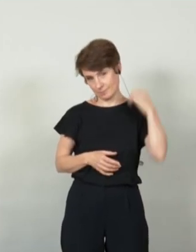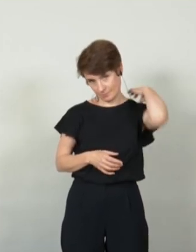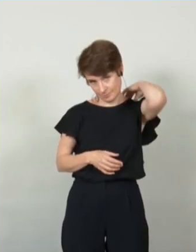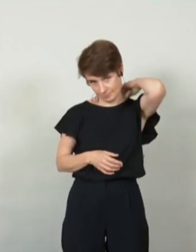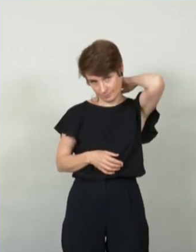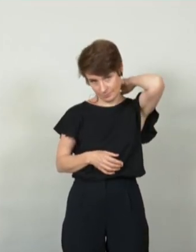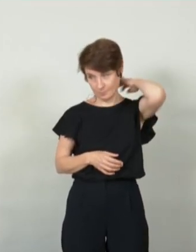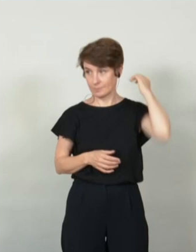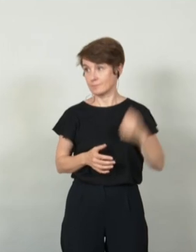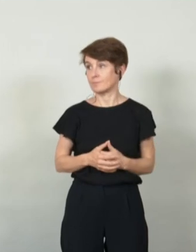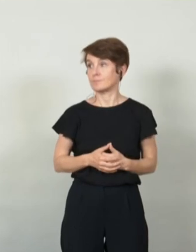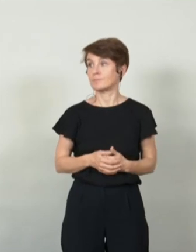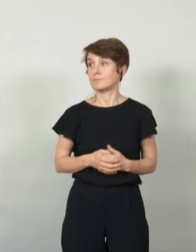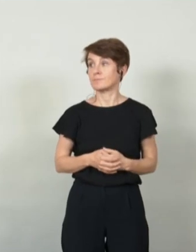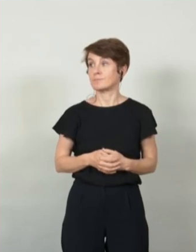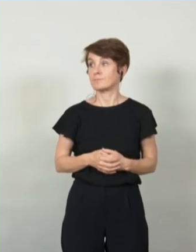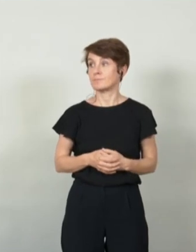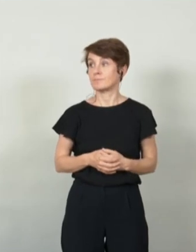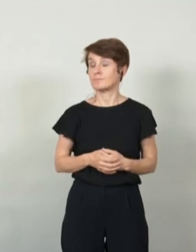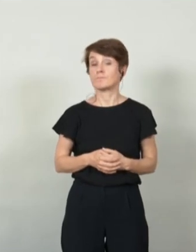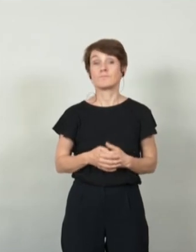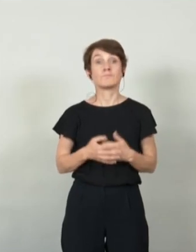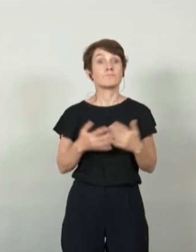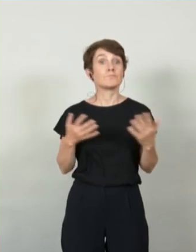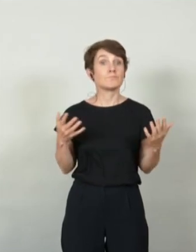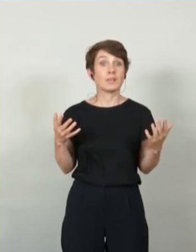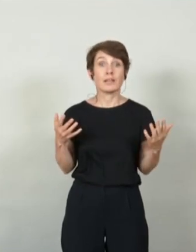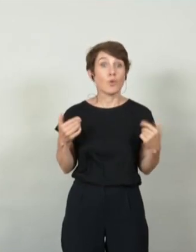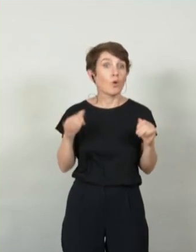et donc à l'issue d'un suspense insoutenable